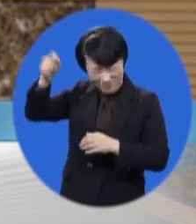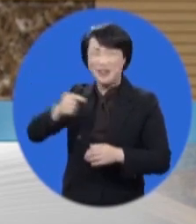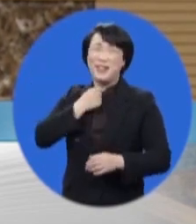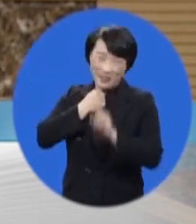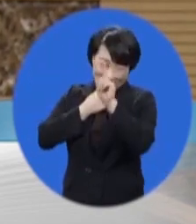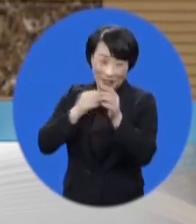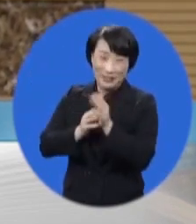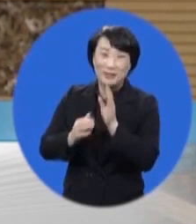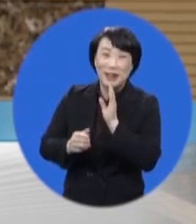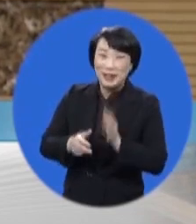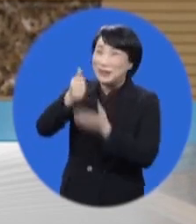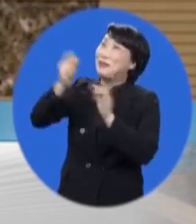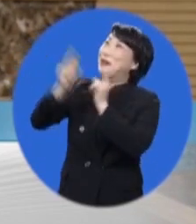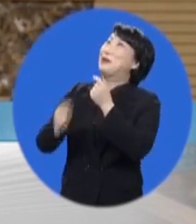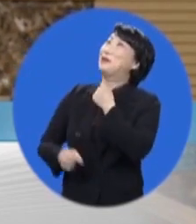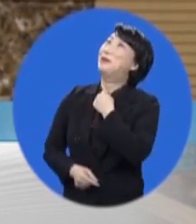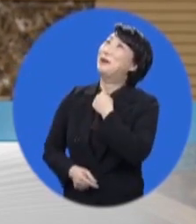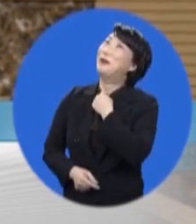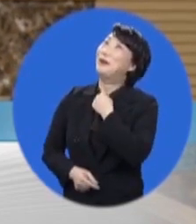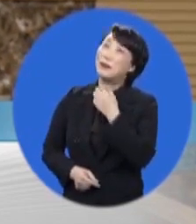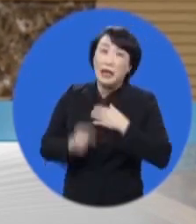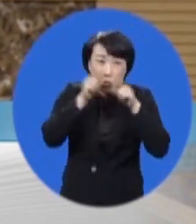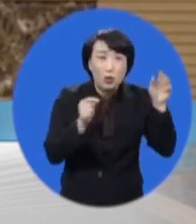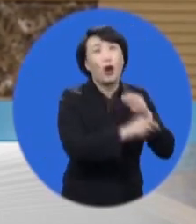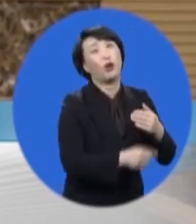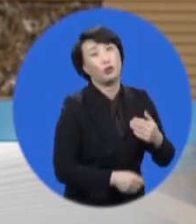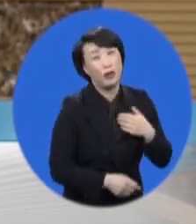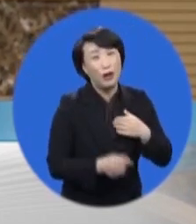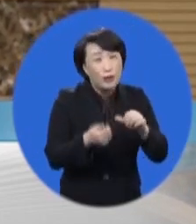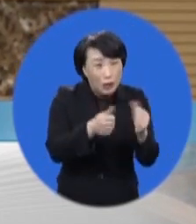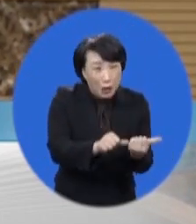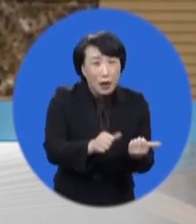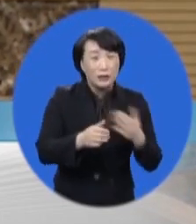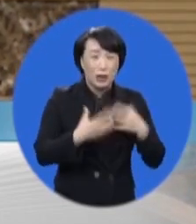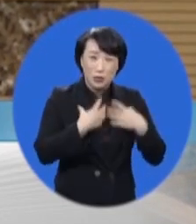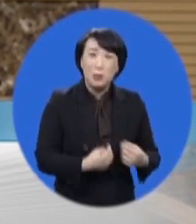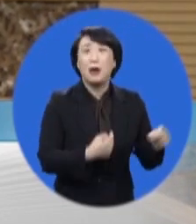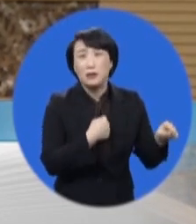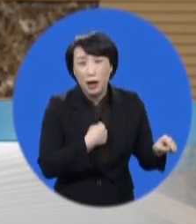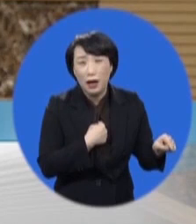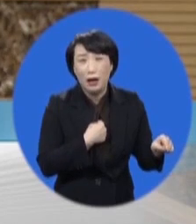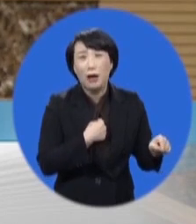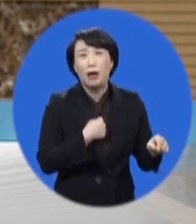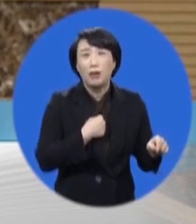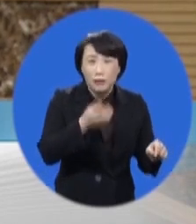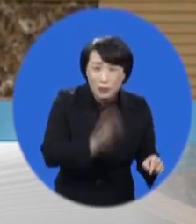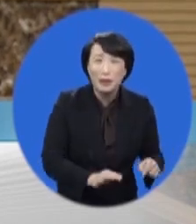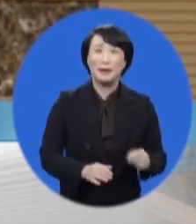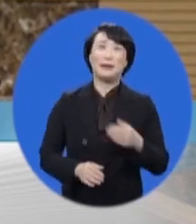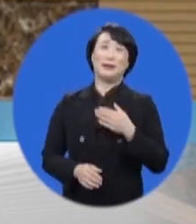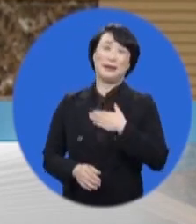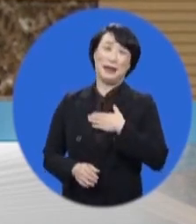나의 주님을 뵙고 싶은 거. 내가 지옥 갈 수밖에 없고 사망 안에서 절망적인 인간이 될 수밖에